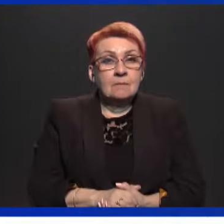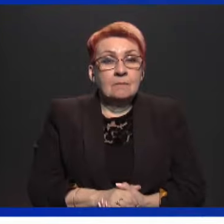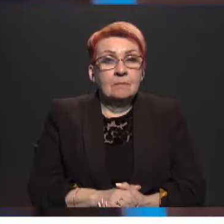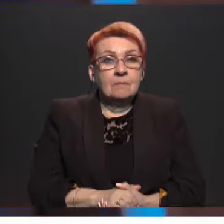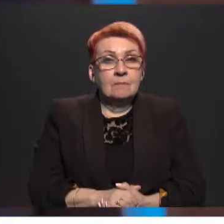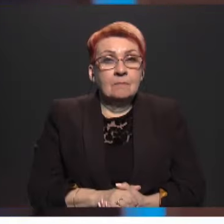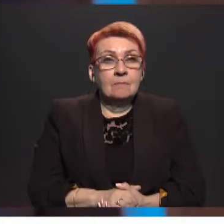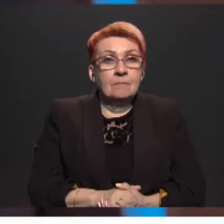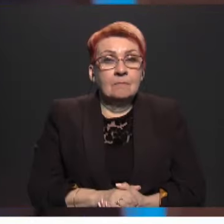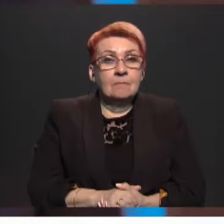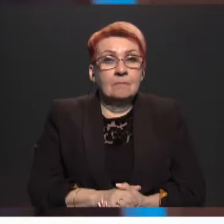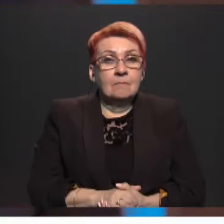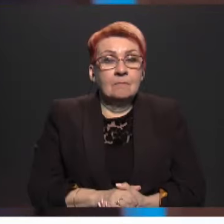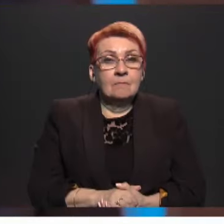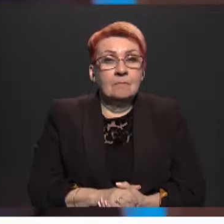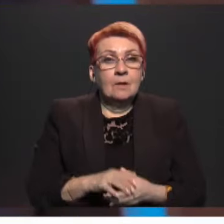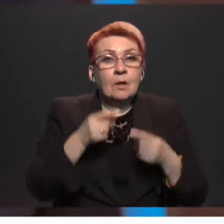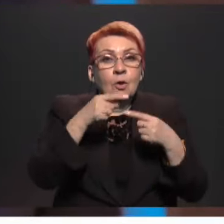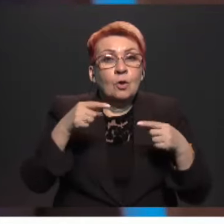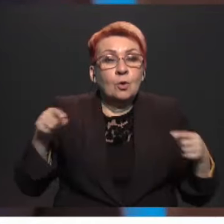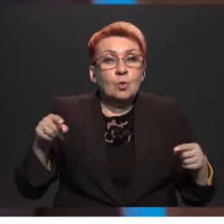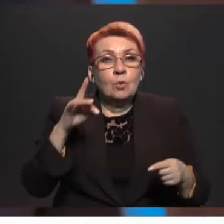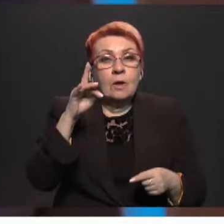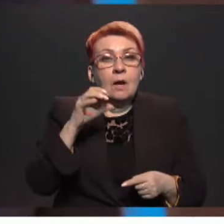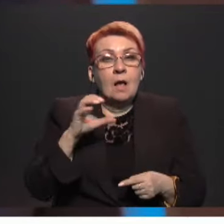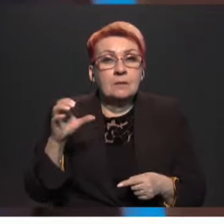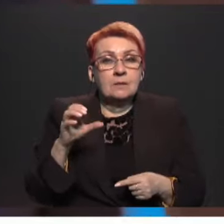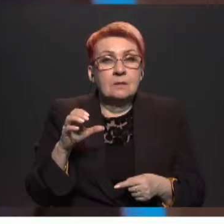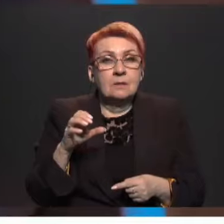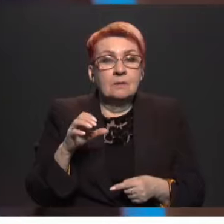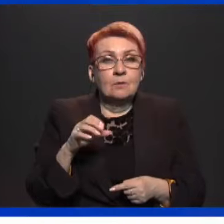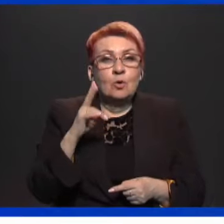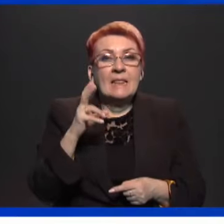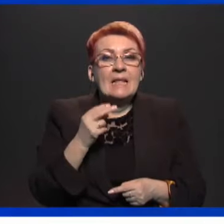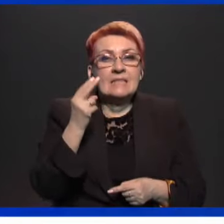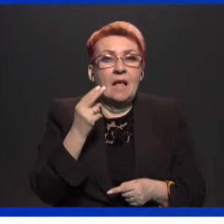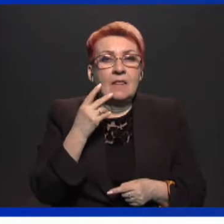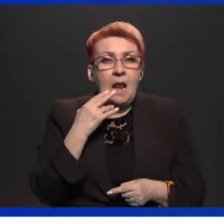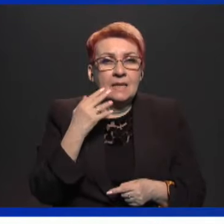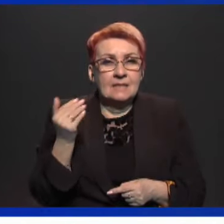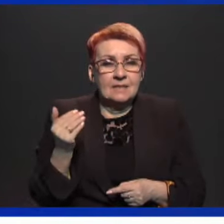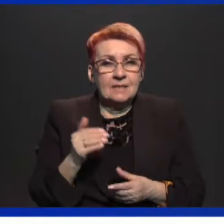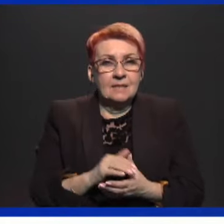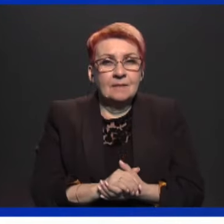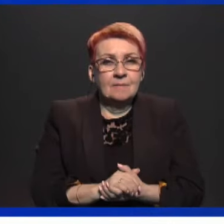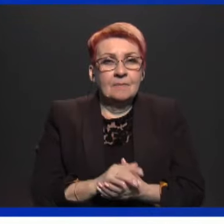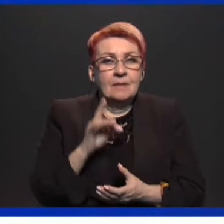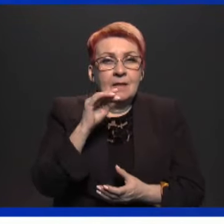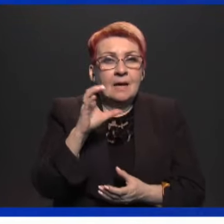Откуда взялись другие люди расы? Люди других рас. Ну, да. Что такое раса? Раса –